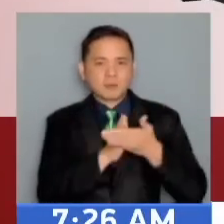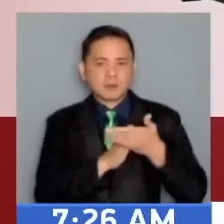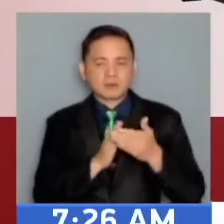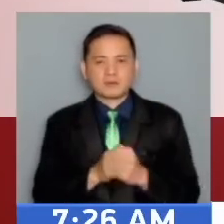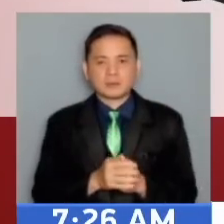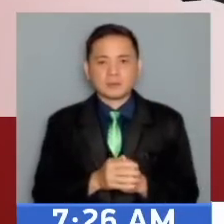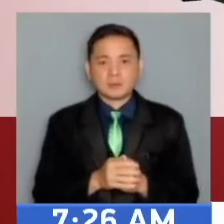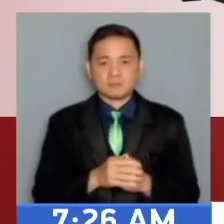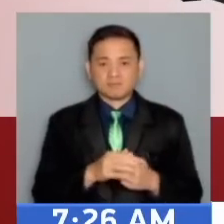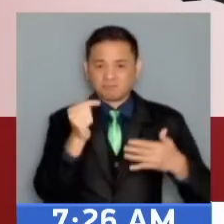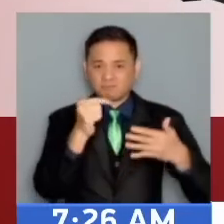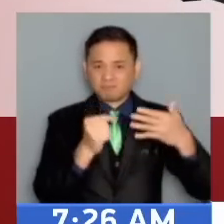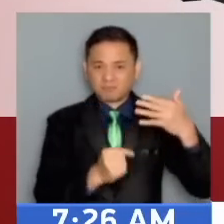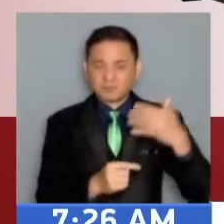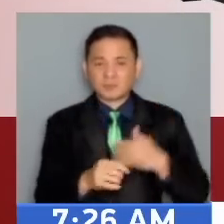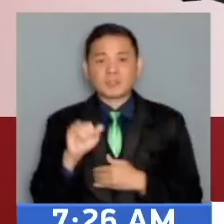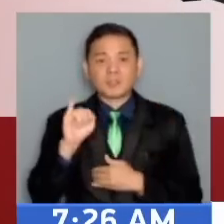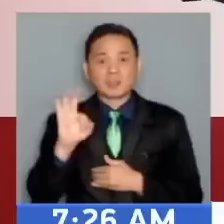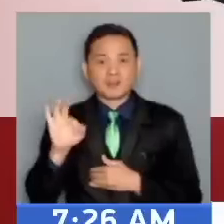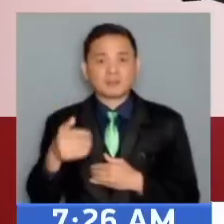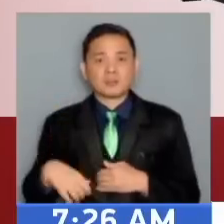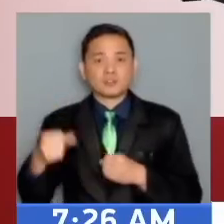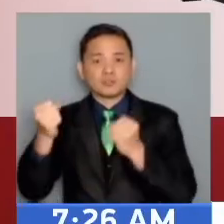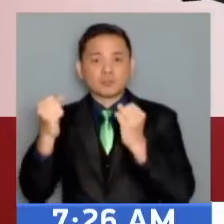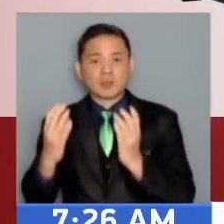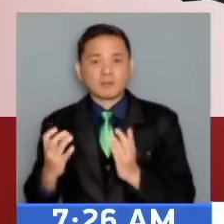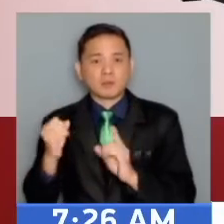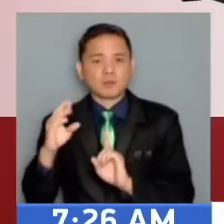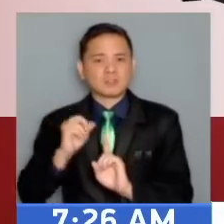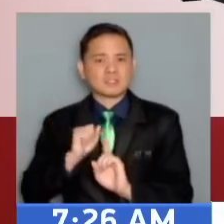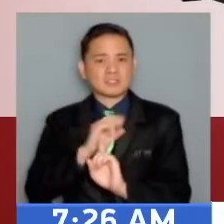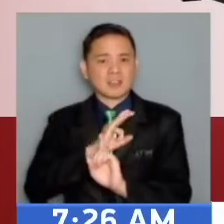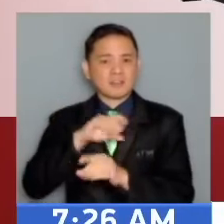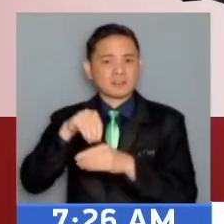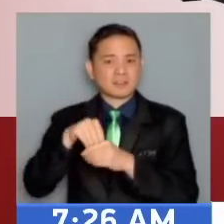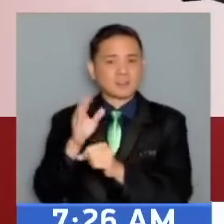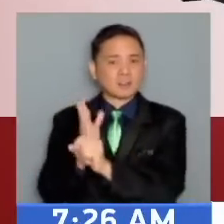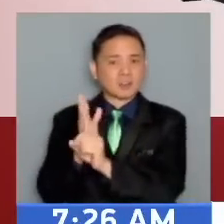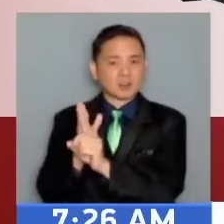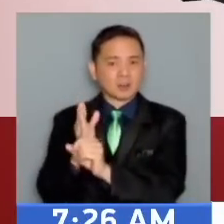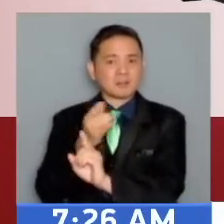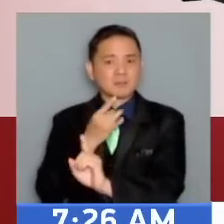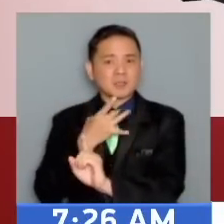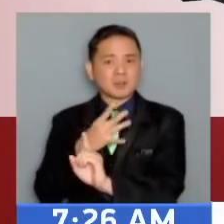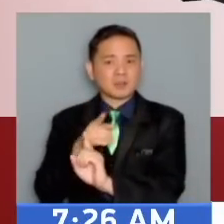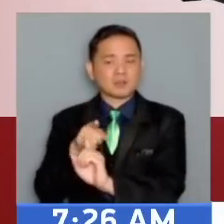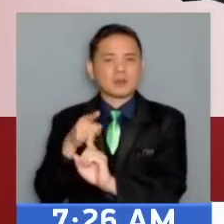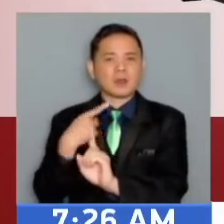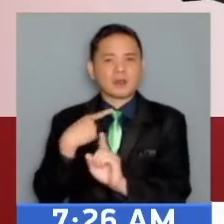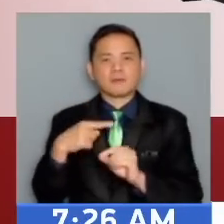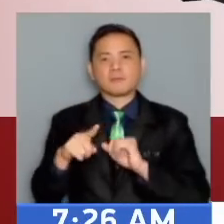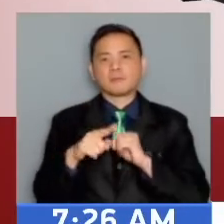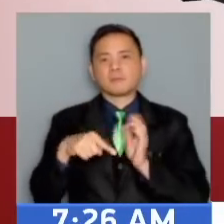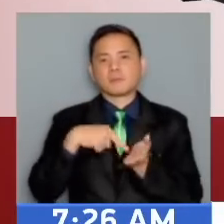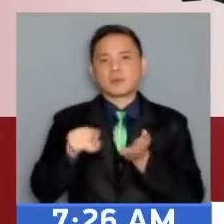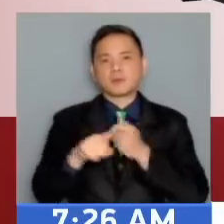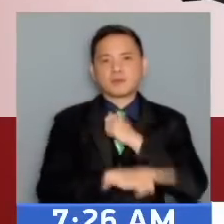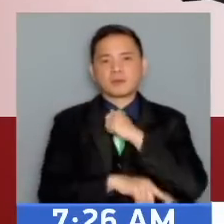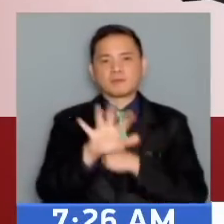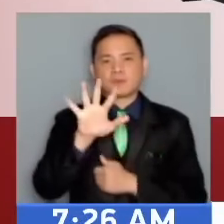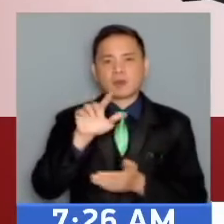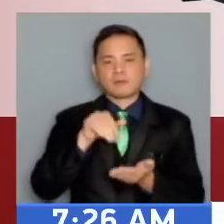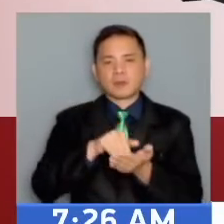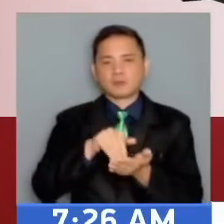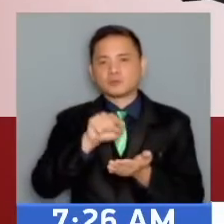gagawa ng kabastusan habang nasa loob ng PUV o di kaya nasa terminal, mula 5,000 hanggang 15,000 pesos ang multa, depende